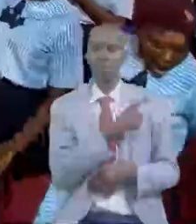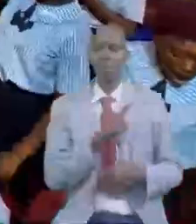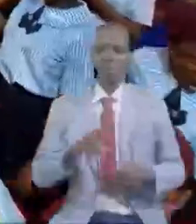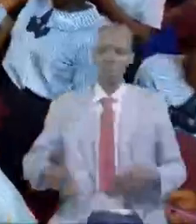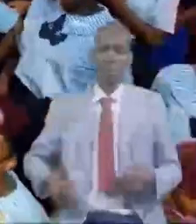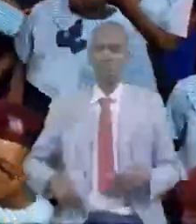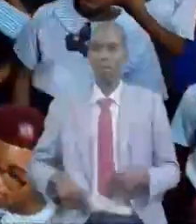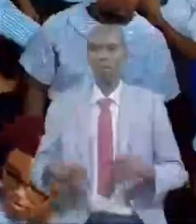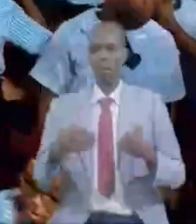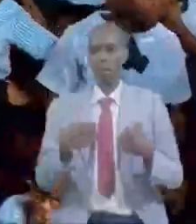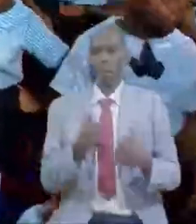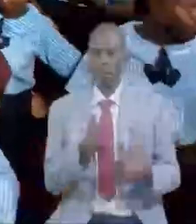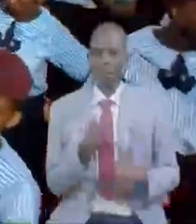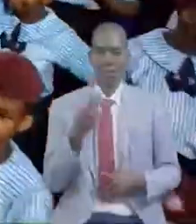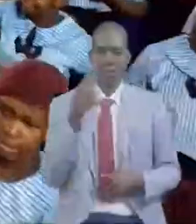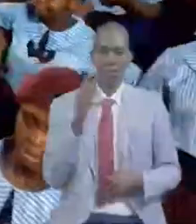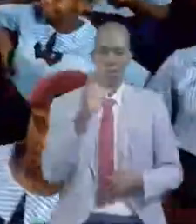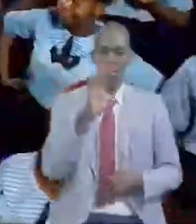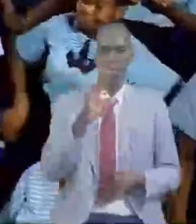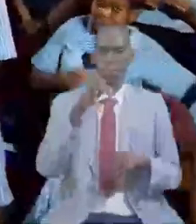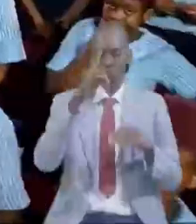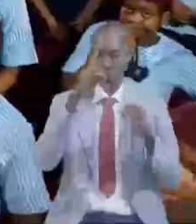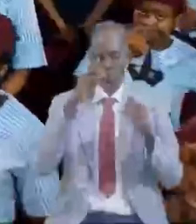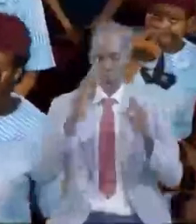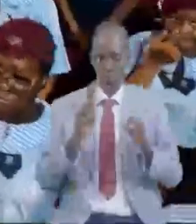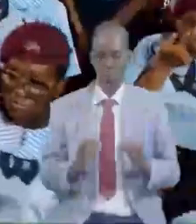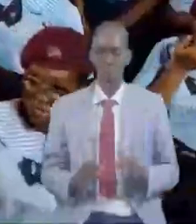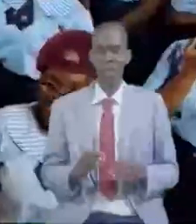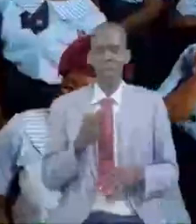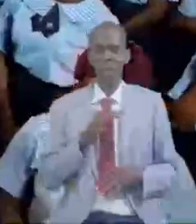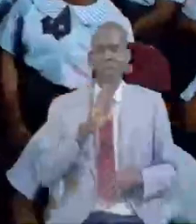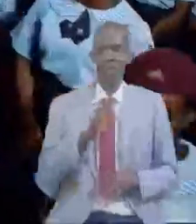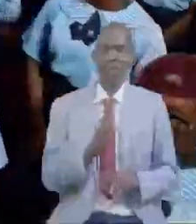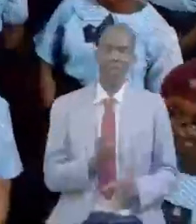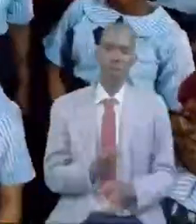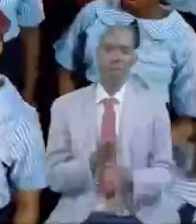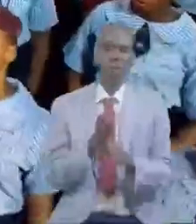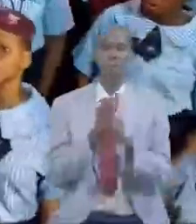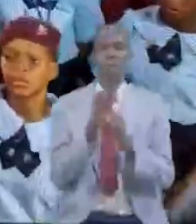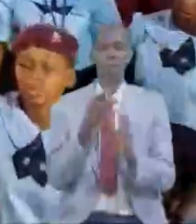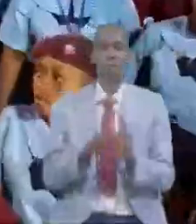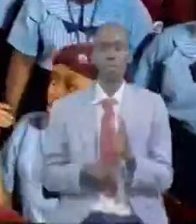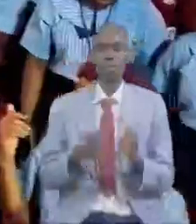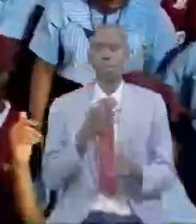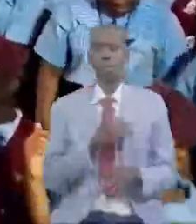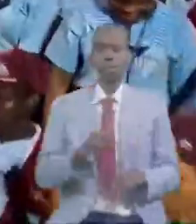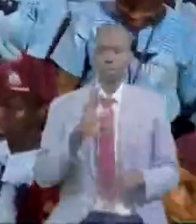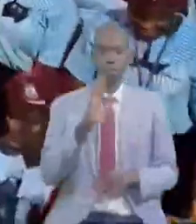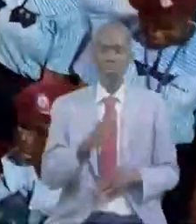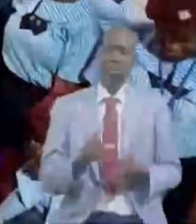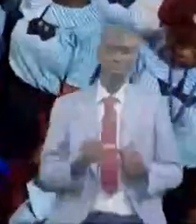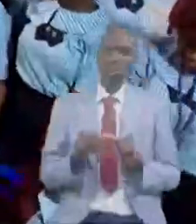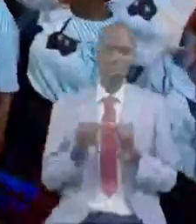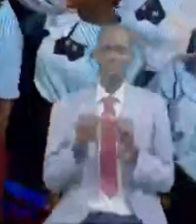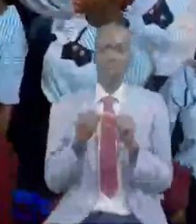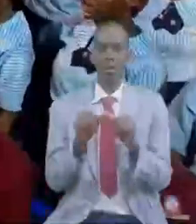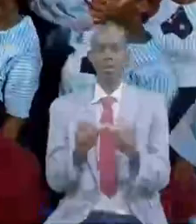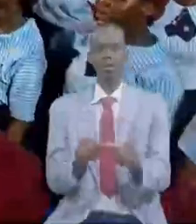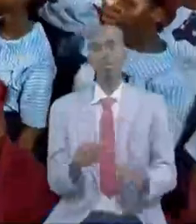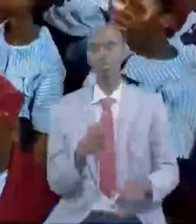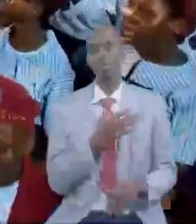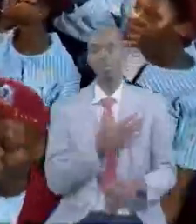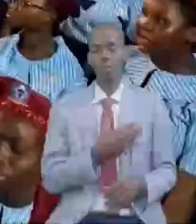vu ta détermination et ta fidélité et ta fermeté.